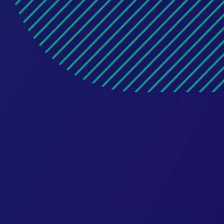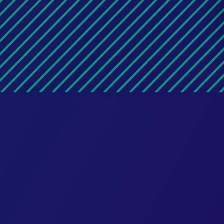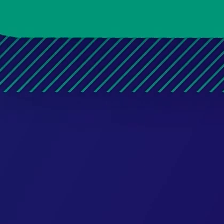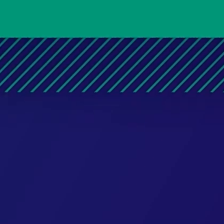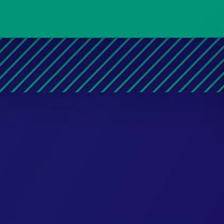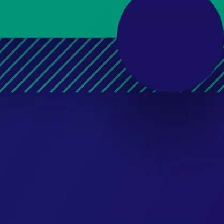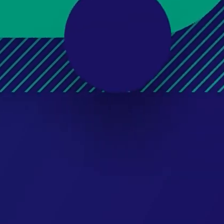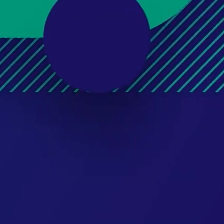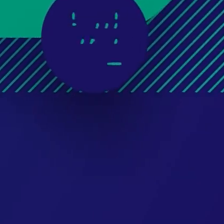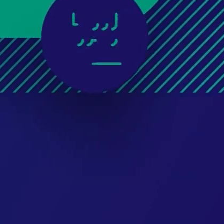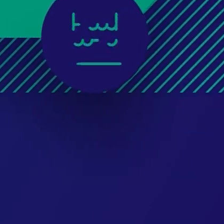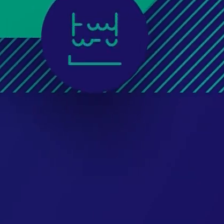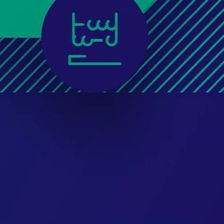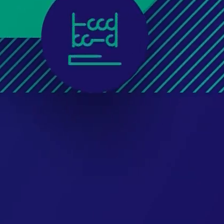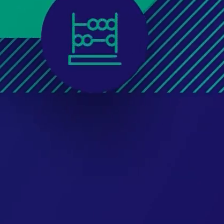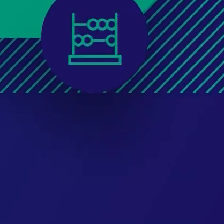herkese